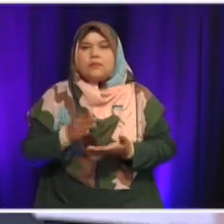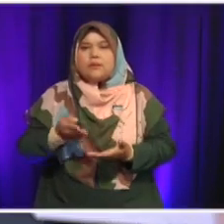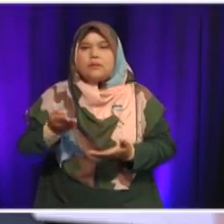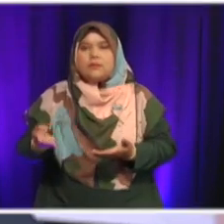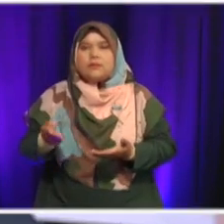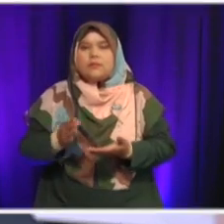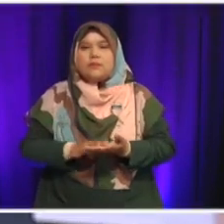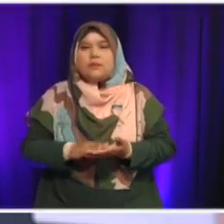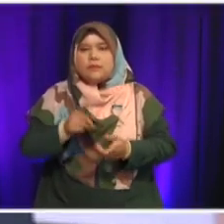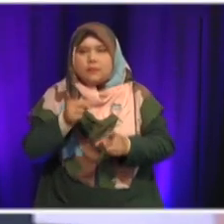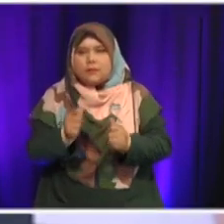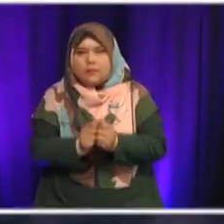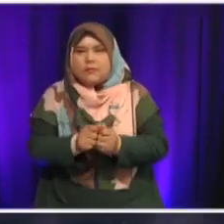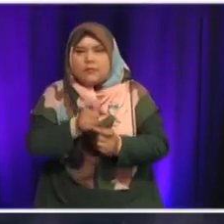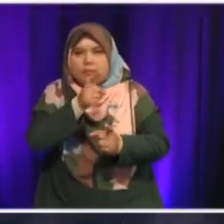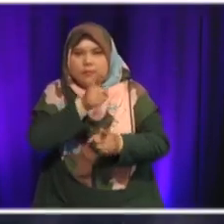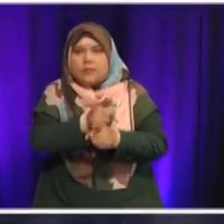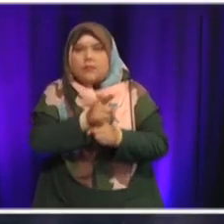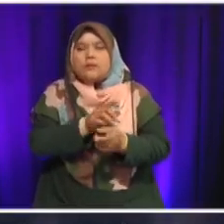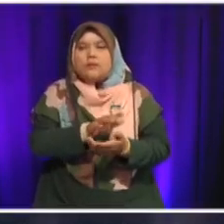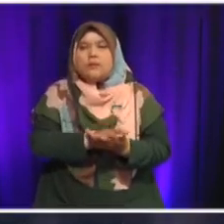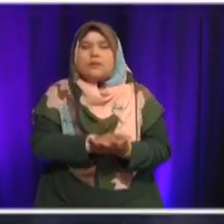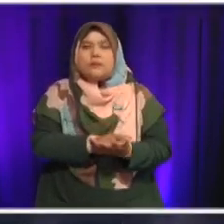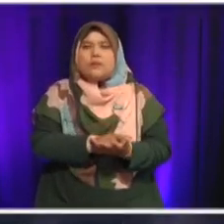mentah dengan bentuk dengan tepat tepat